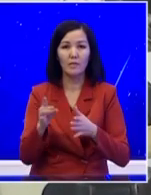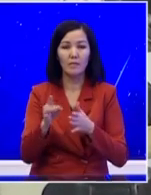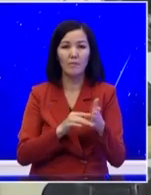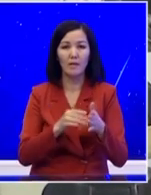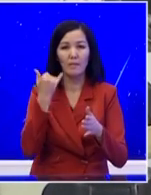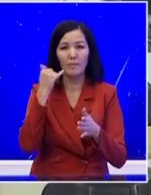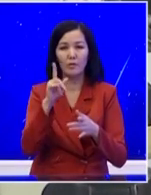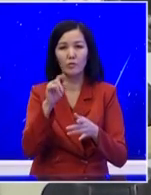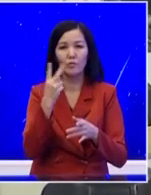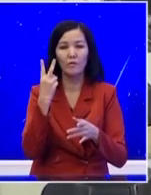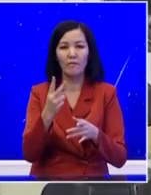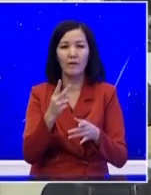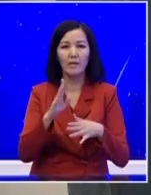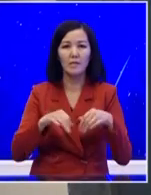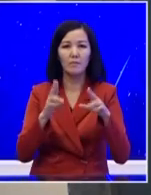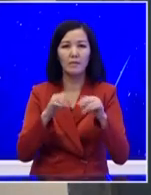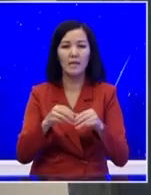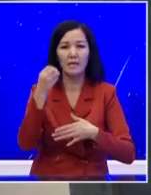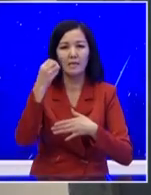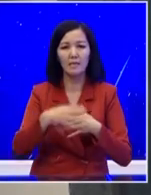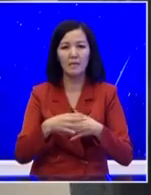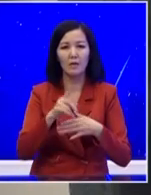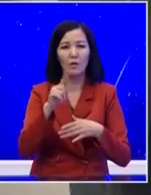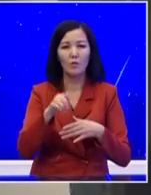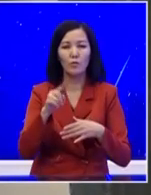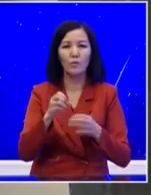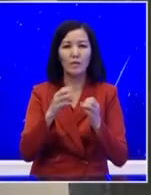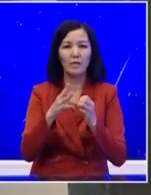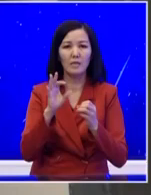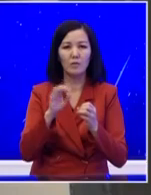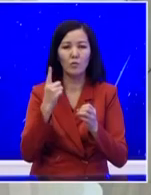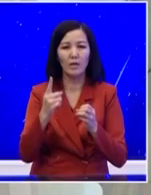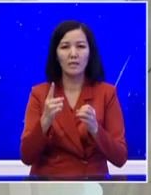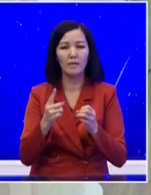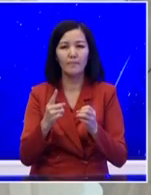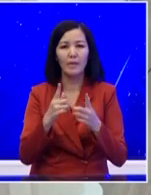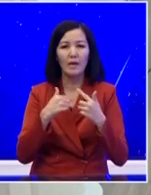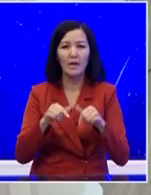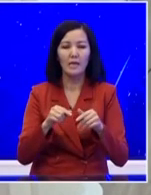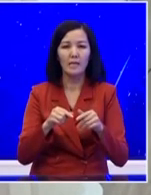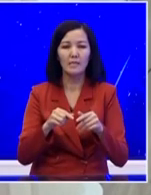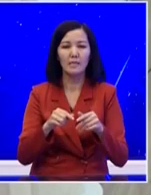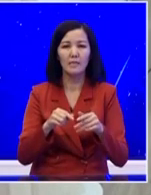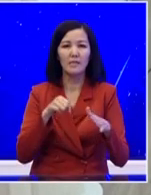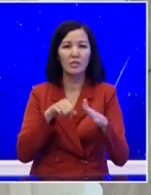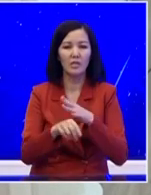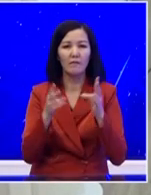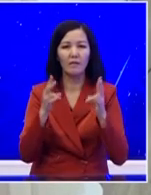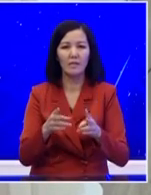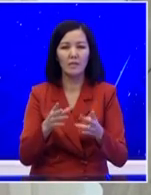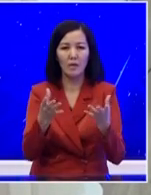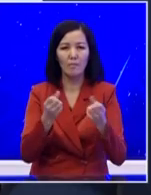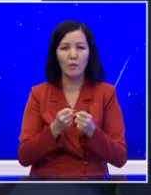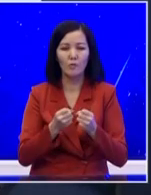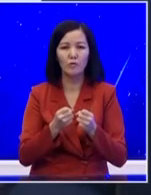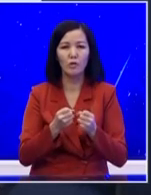немедленно позвонить в 102 или в специальный кризисный центр по номеру 1301. В данной организации жертвы насилия могут получить не